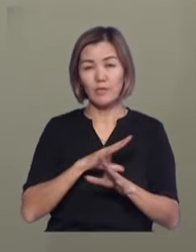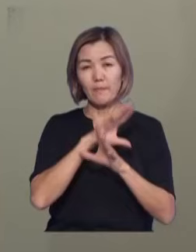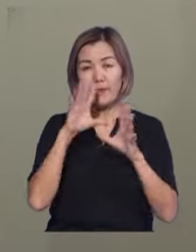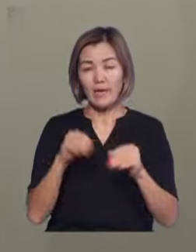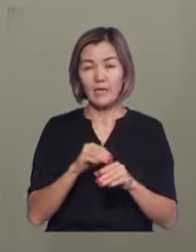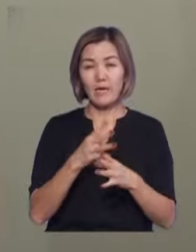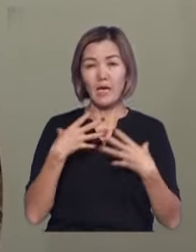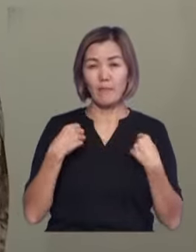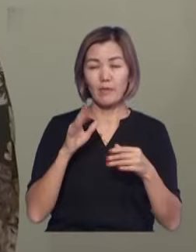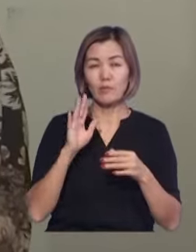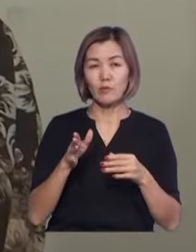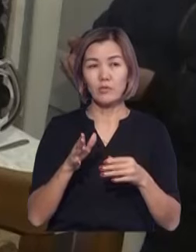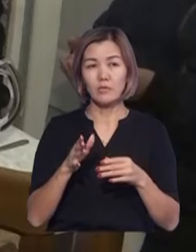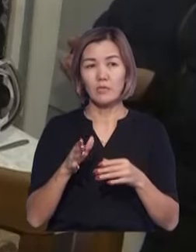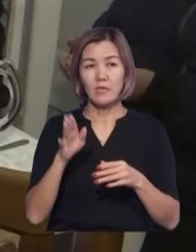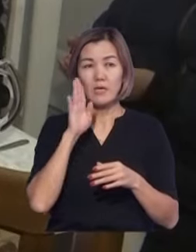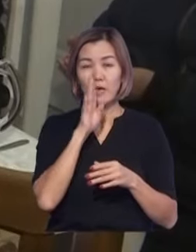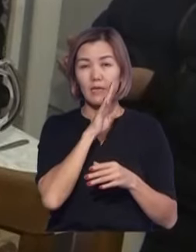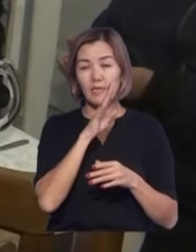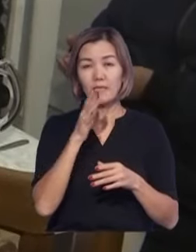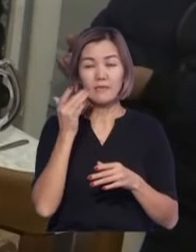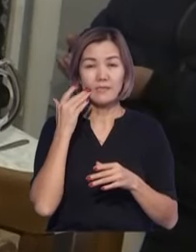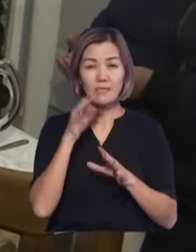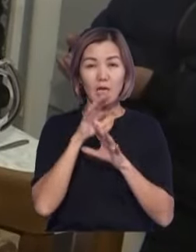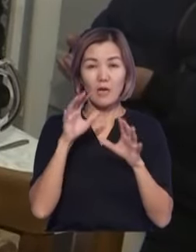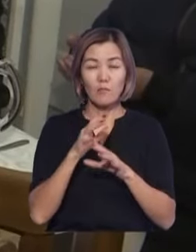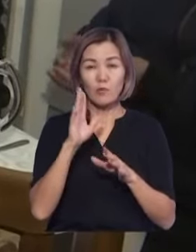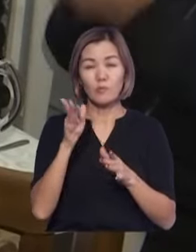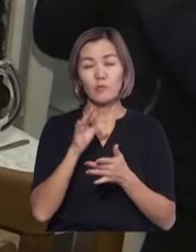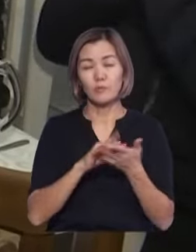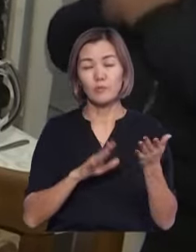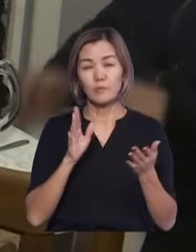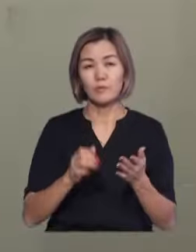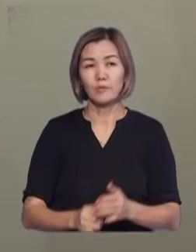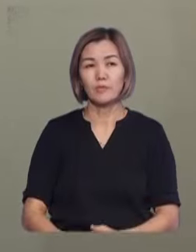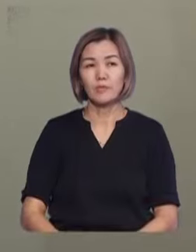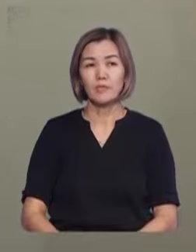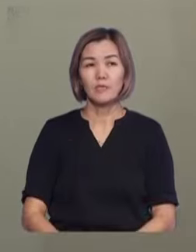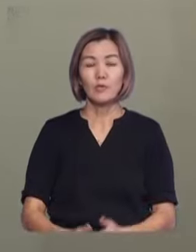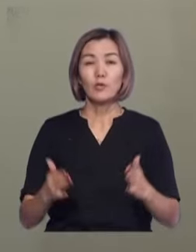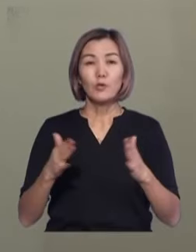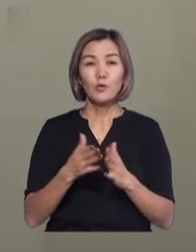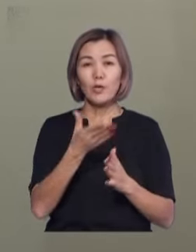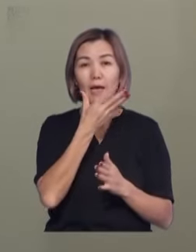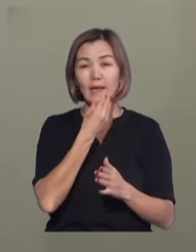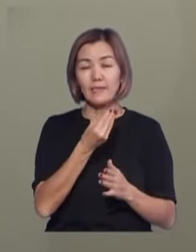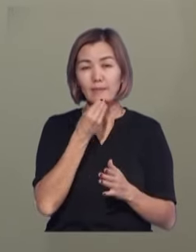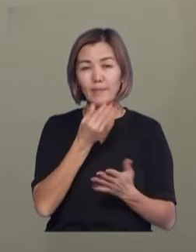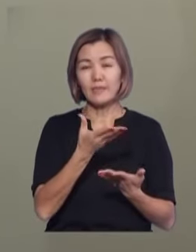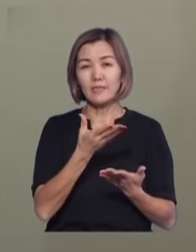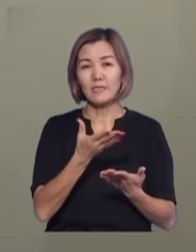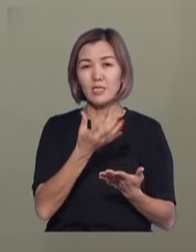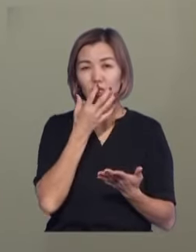өнсін. Соған атанасы қамқоршы болып жүре беруге Алла нәсіп етсін. Үйіміз керемет, көңілімізден шығып